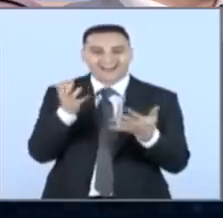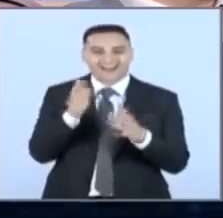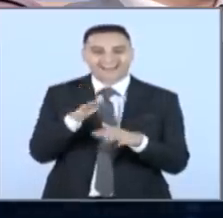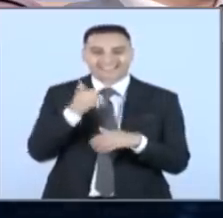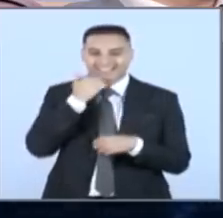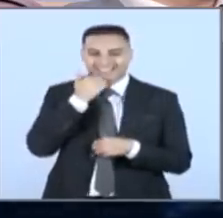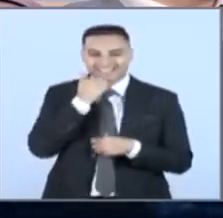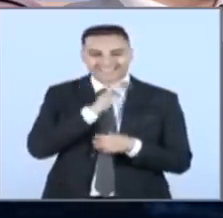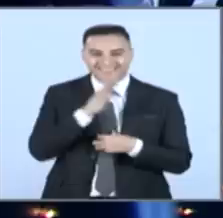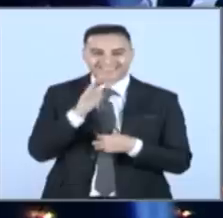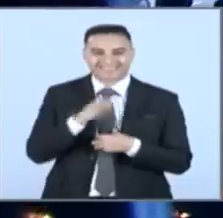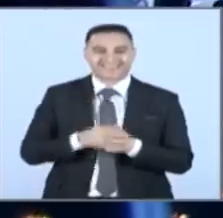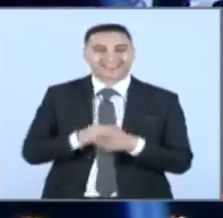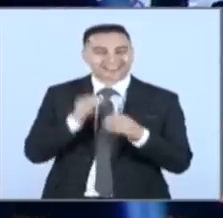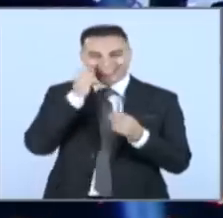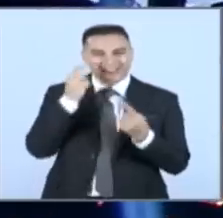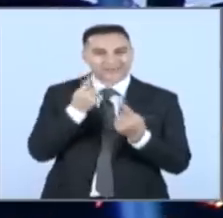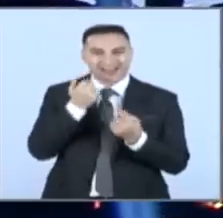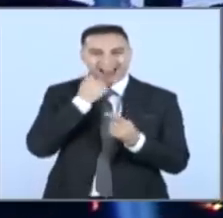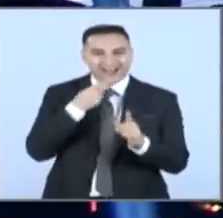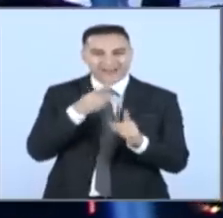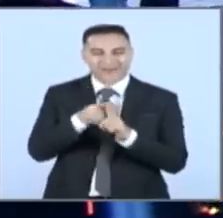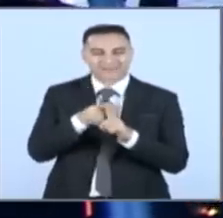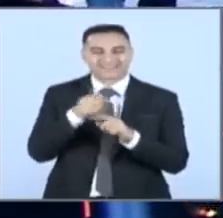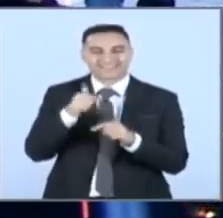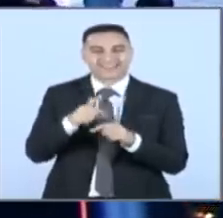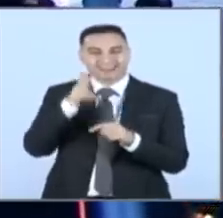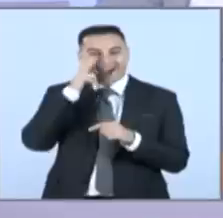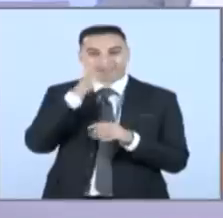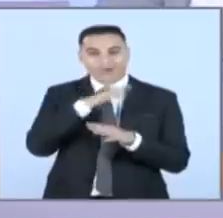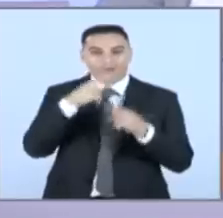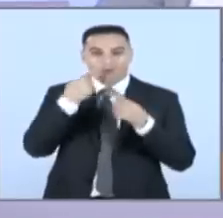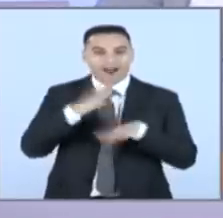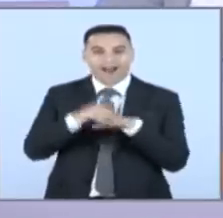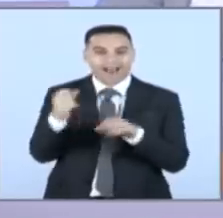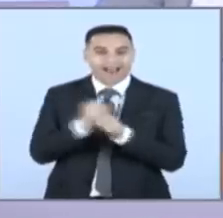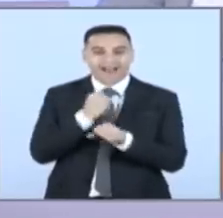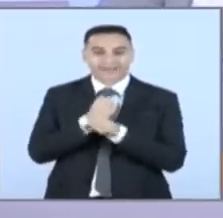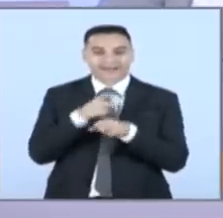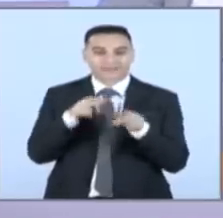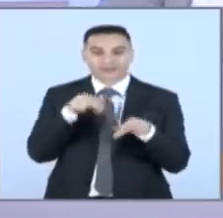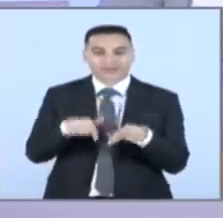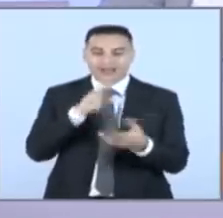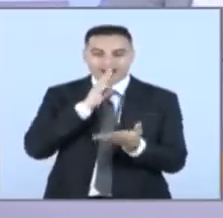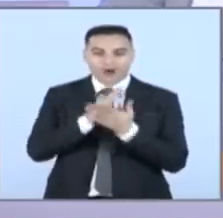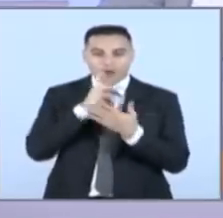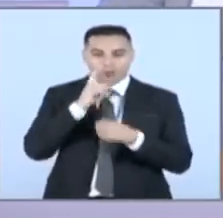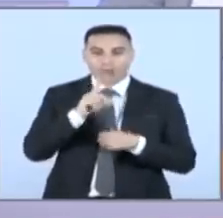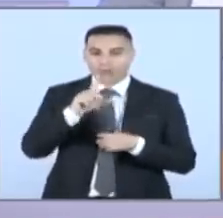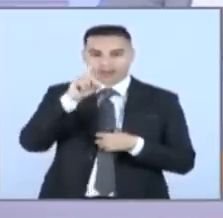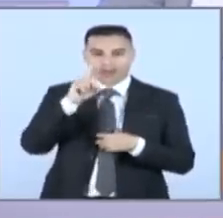يبقى لازم يبقى الاهلي طبيعي. اخبار الموسم ده يا محمود احكي لي، ردود الافعال عامله ازاي؟ والله انا عايز اقول لحضرتك